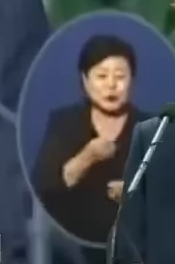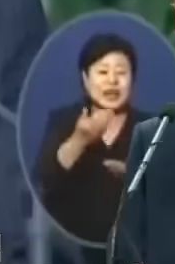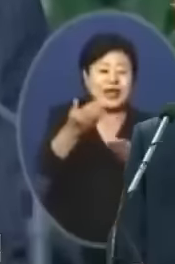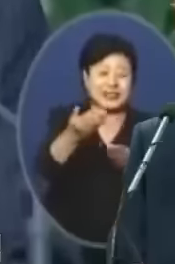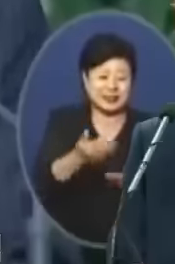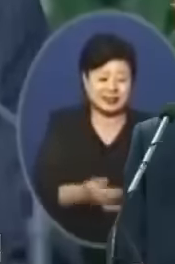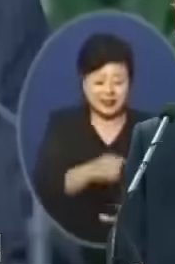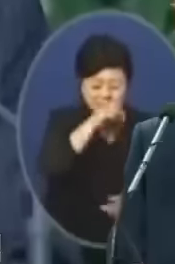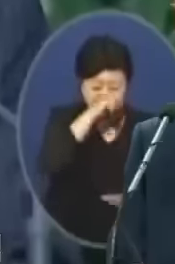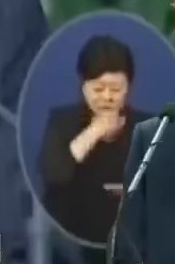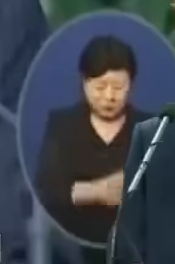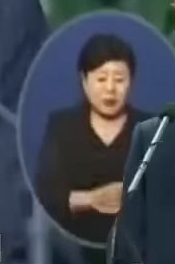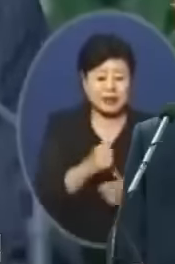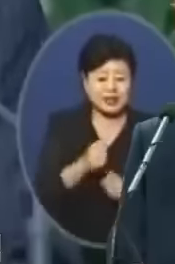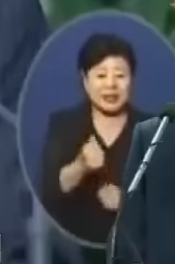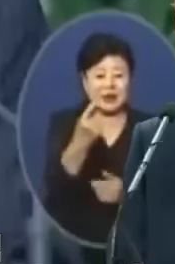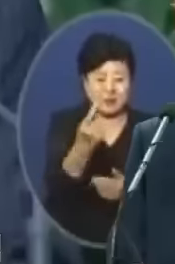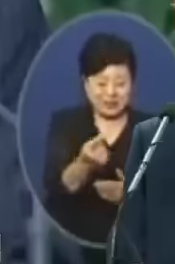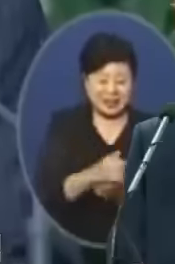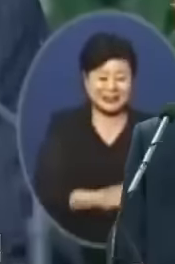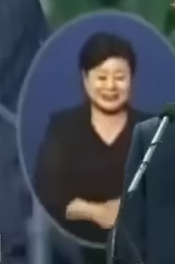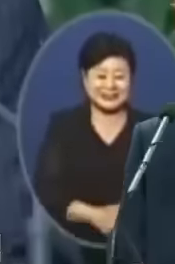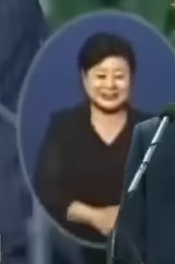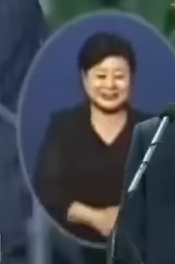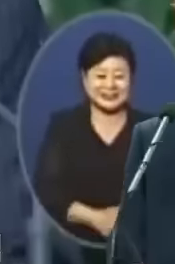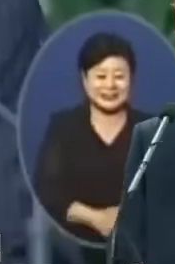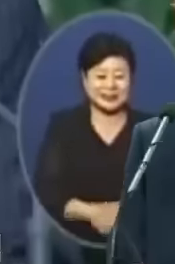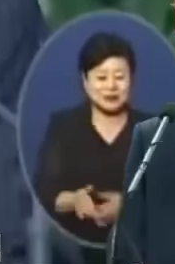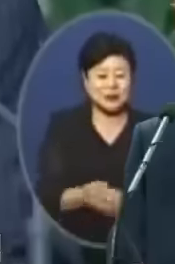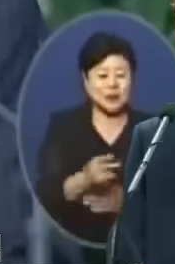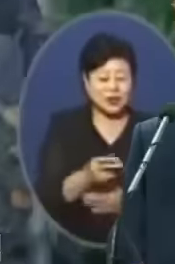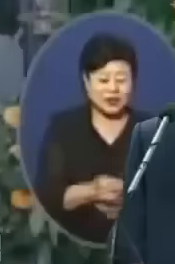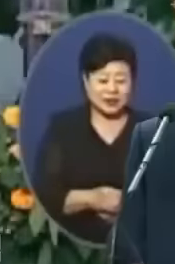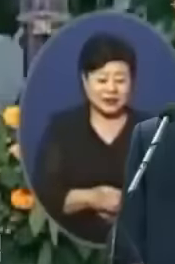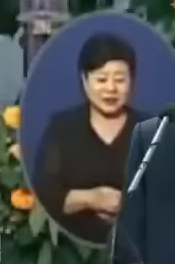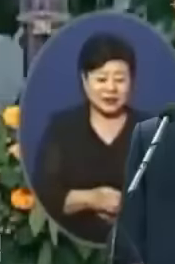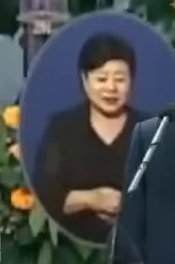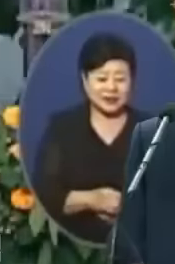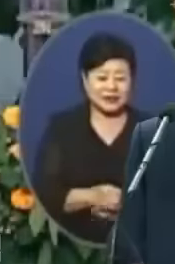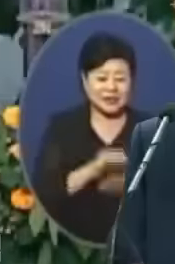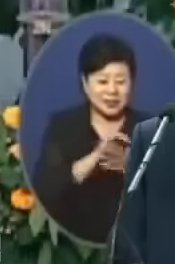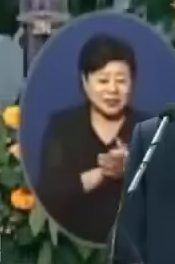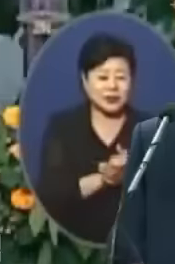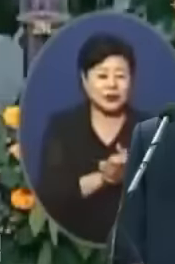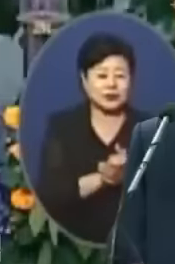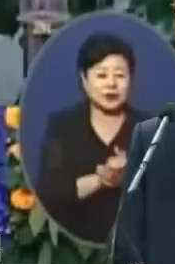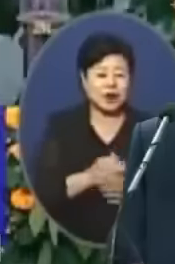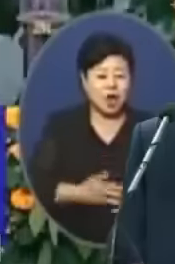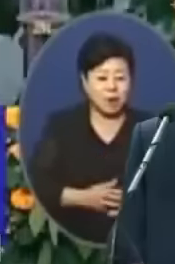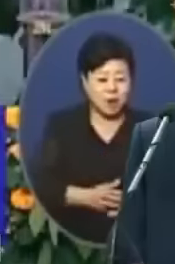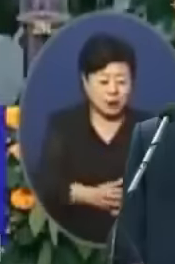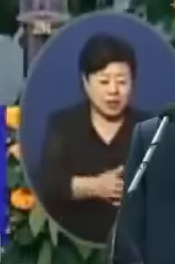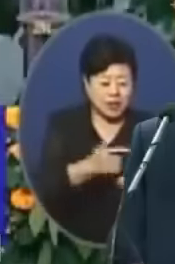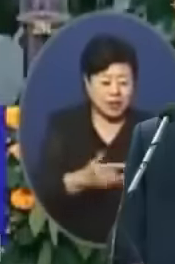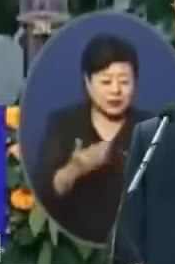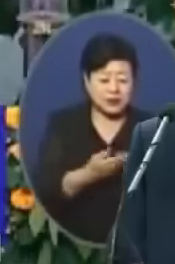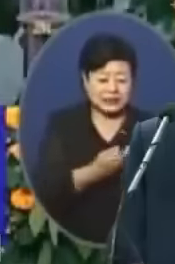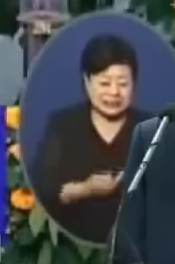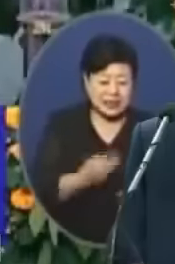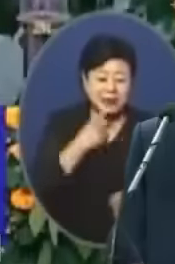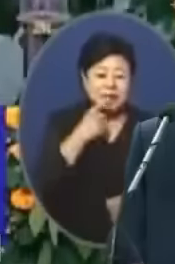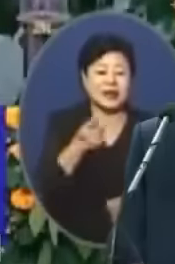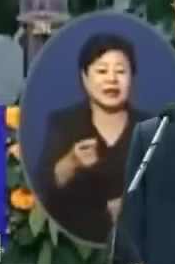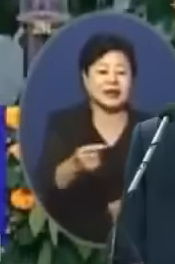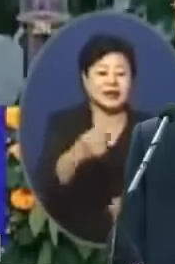축사해야 형통함이 따라오는 것입니다. 물고기도 그렇게 그들의 원대로 주시니라. 그들이 배부른 후에 예수께서 제자들에게